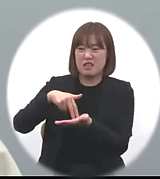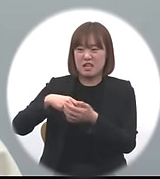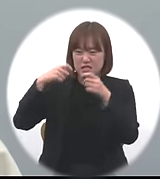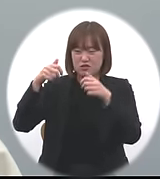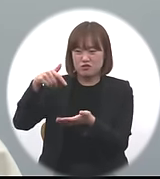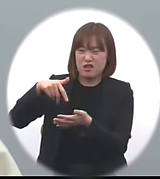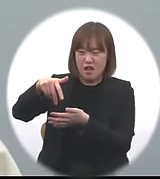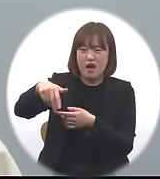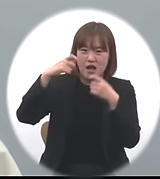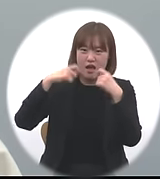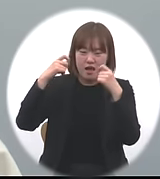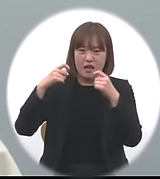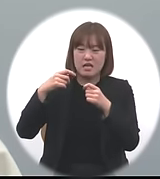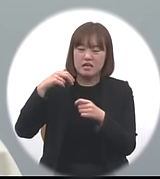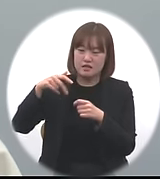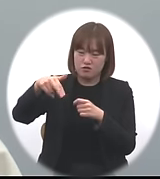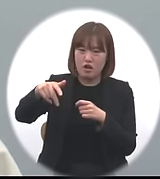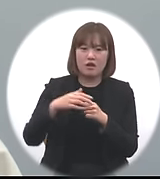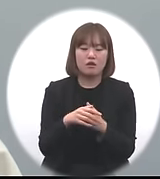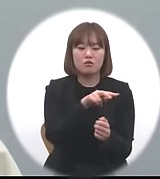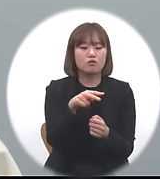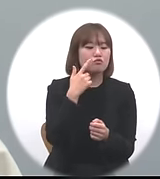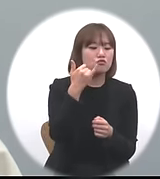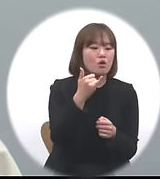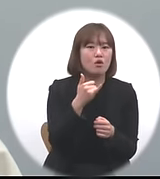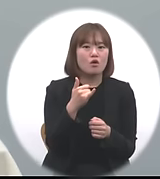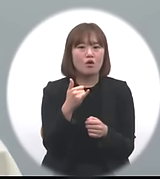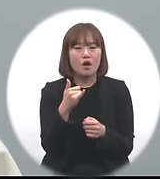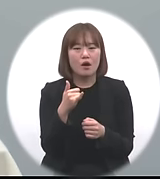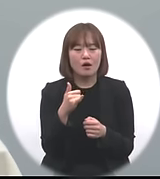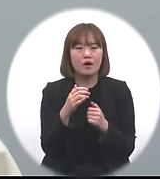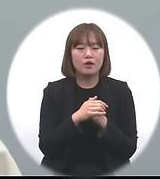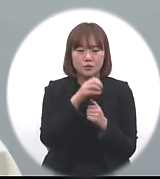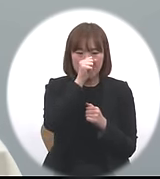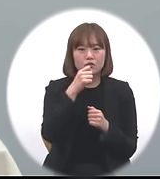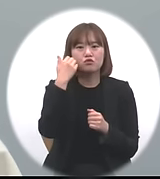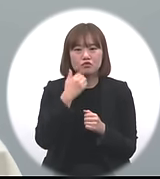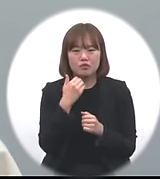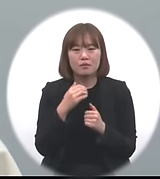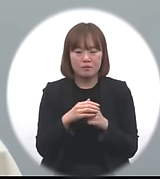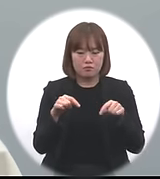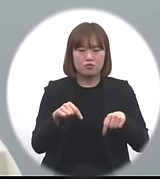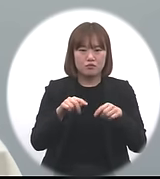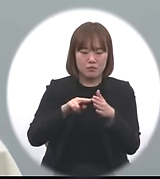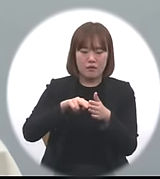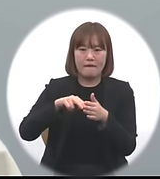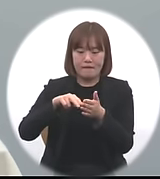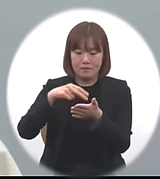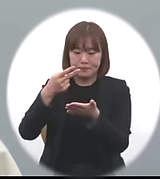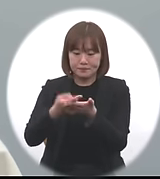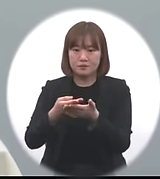그러고요. 어느 부모가 훌륭한 부모일까요? 혹은 우리 집 애가 무릎이 꺼져서